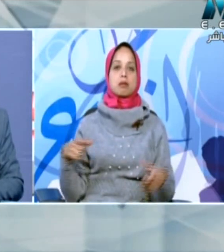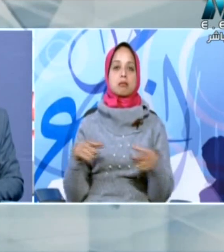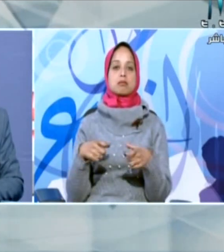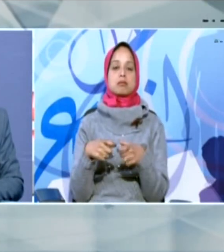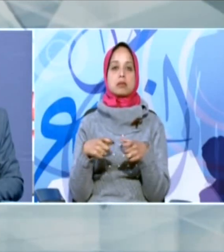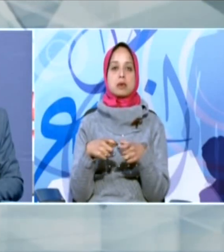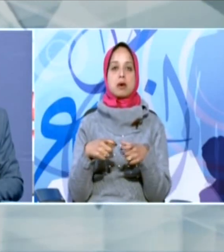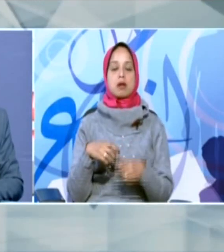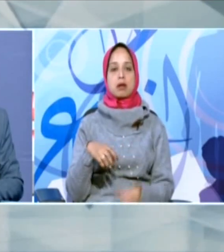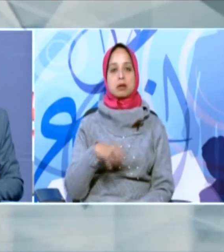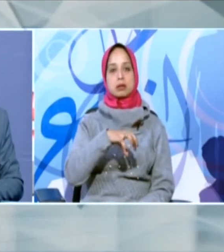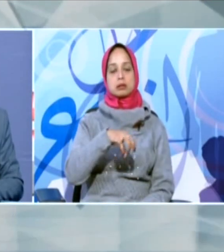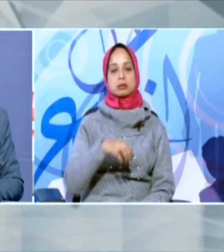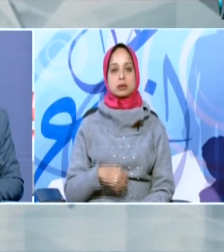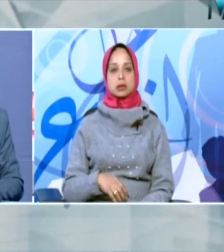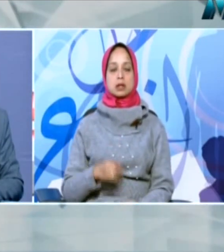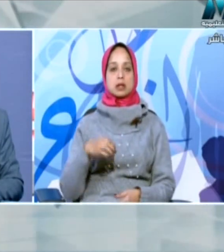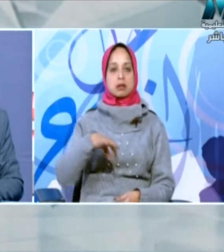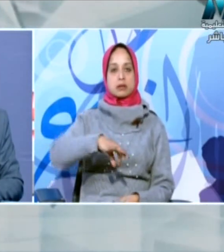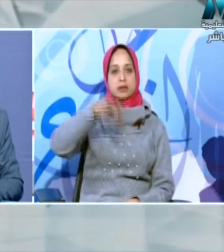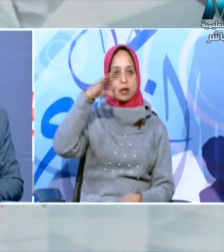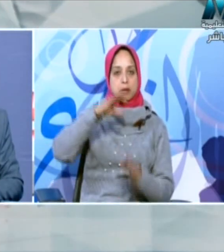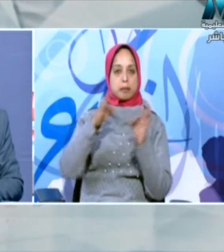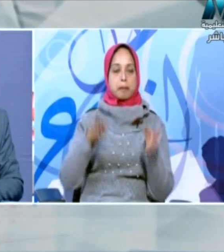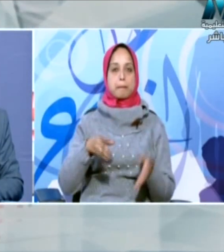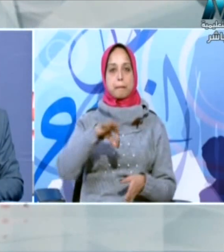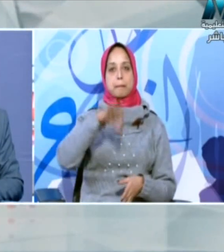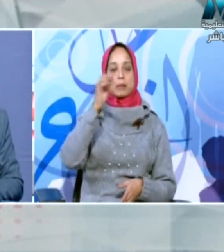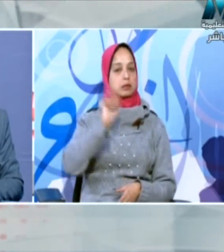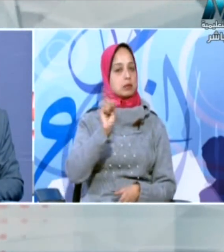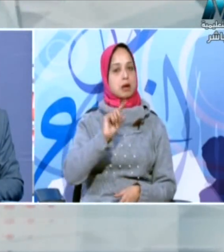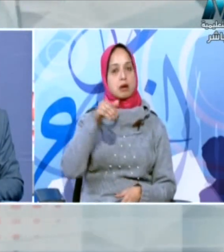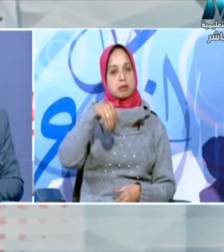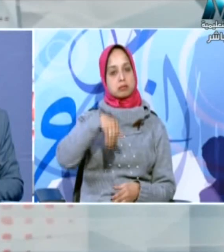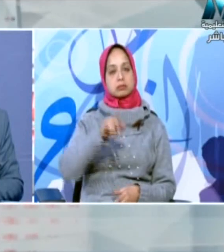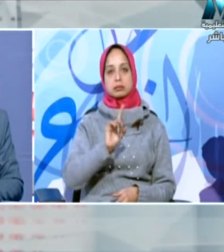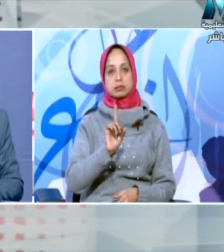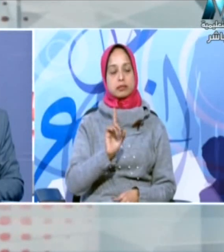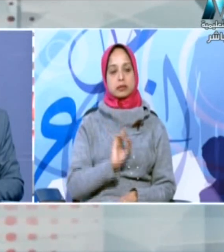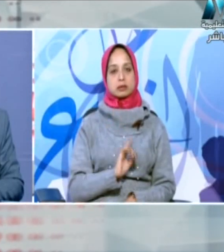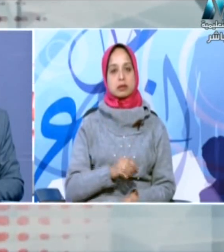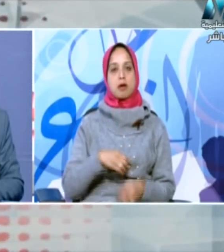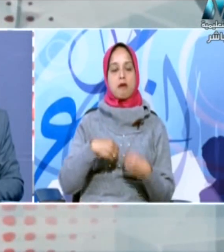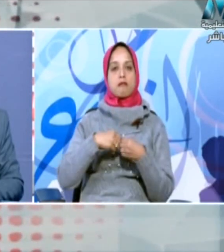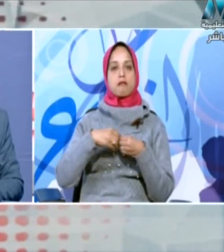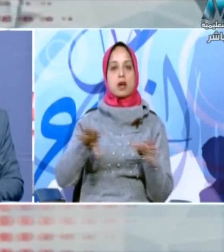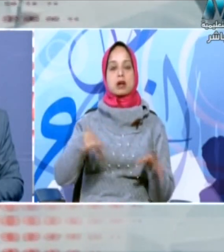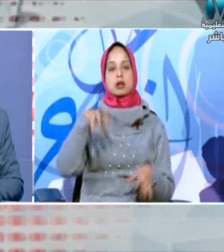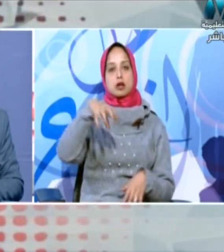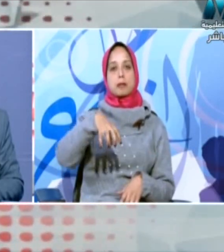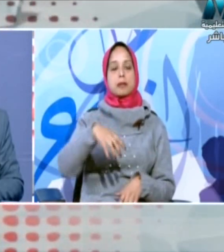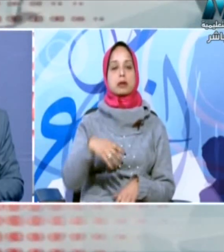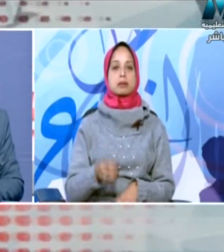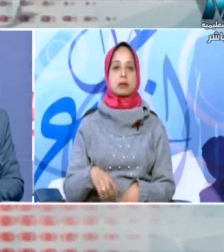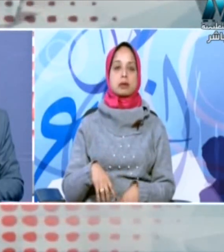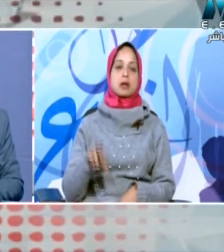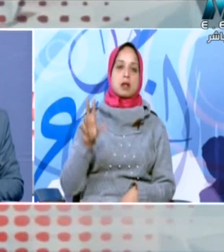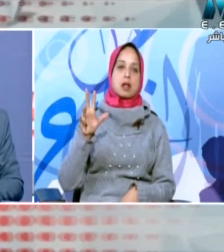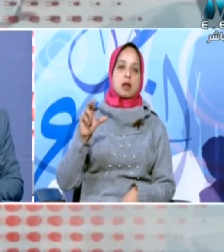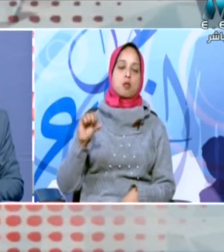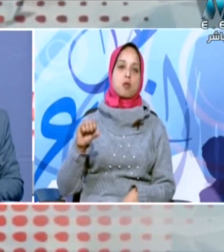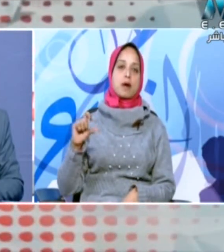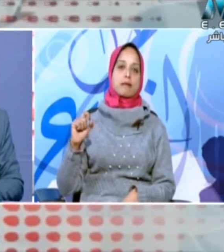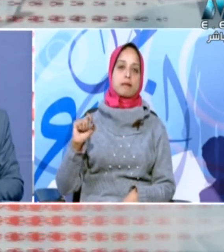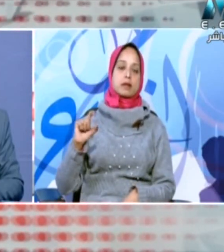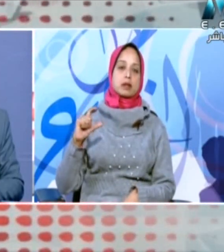ده أول حاجة عملها حل البرلمان الوفدي، عطل دستور